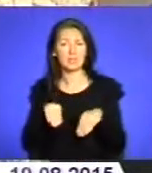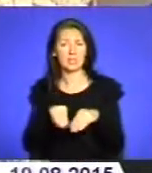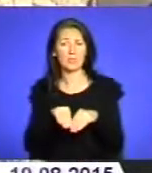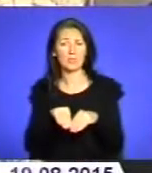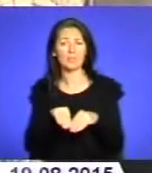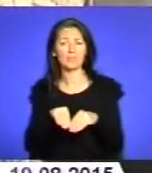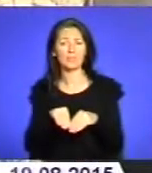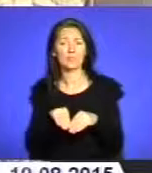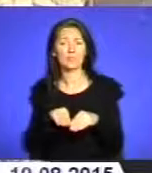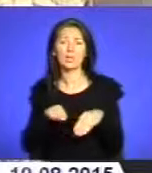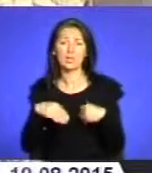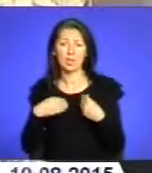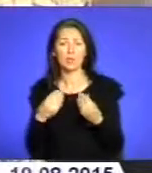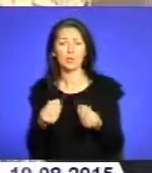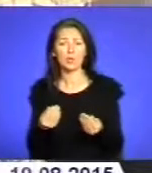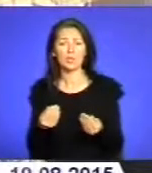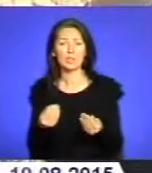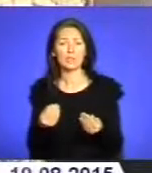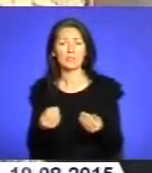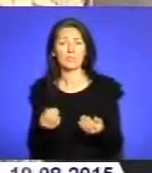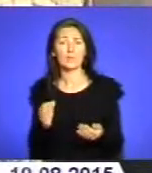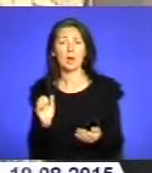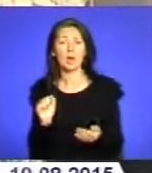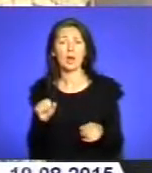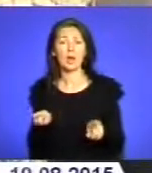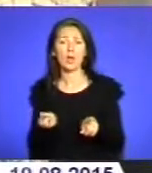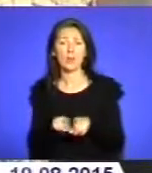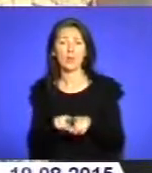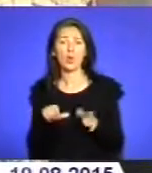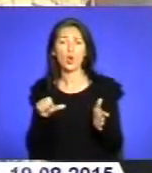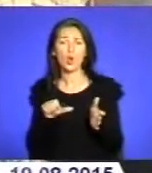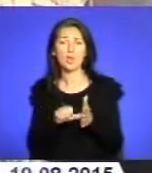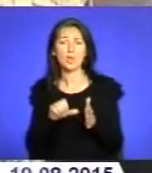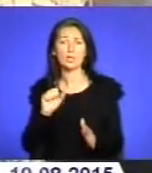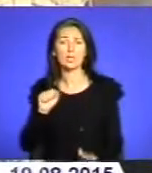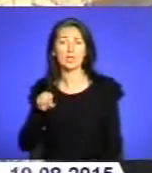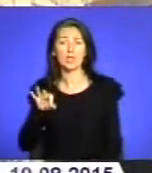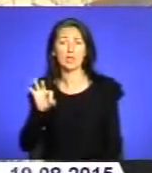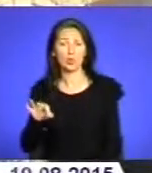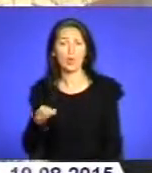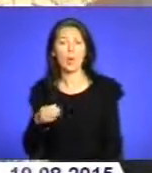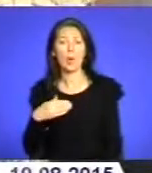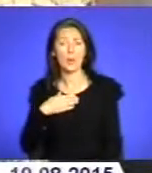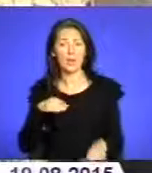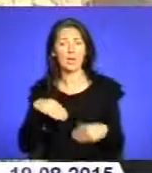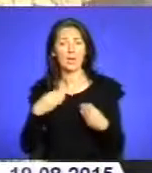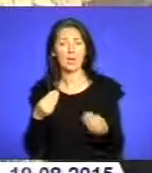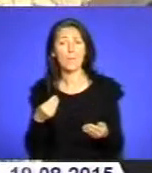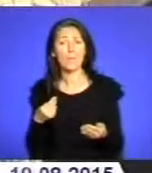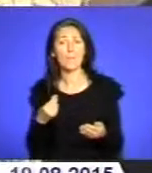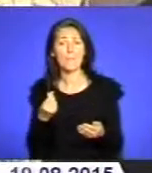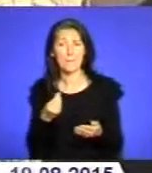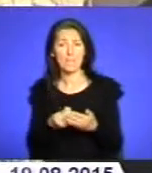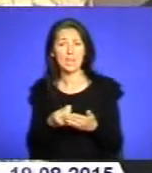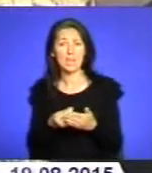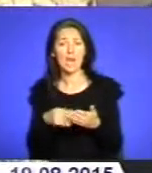загиблих сім'ям надаються. А також учасникам АТО ми виділяємо матеріальну допомогу.